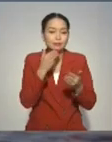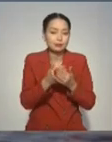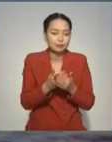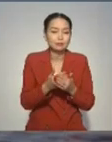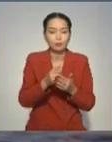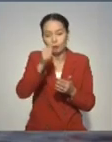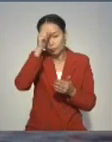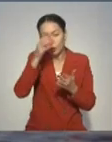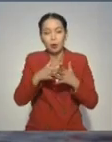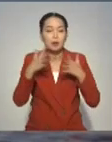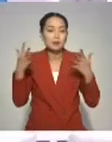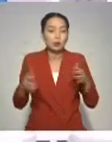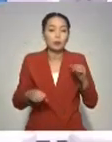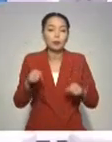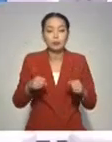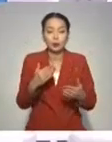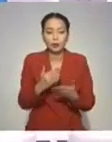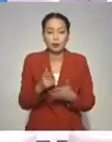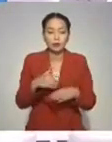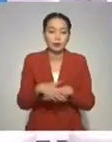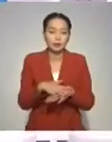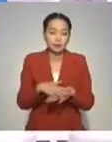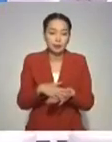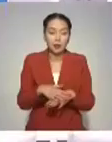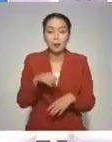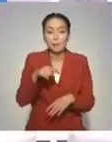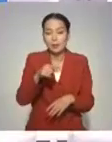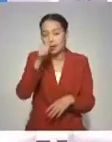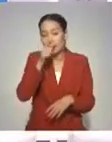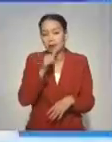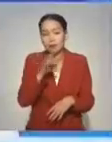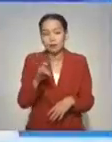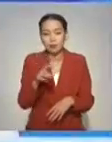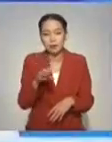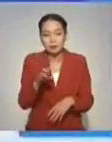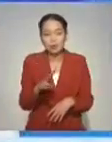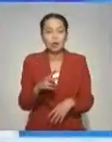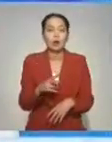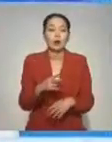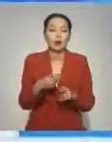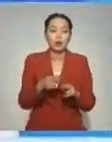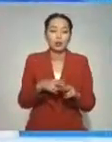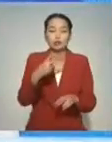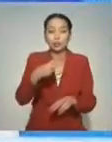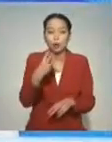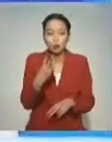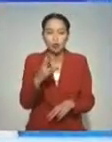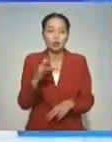үлкен мүмкіндік, дейді имамдар. Биыл Рамазан айы 23-ші наурыз күні